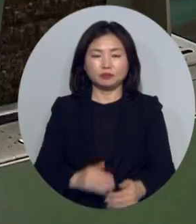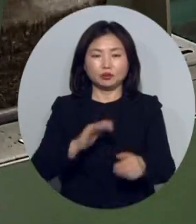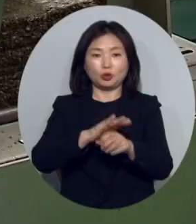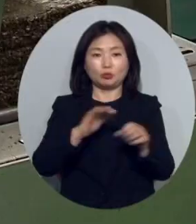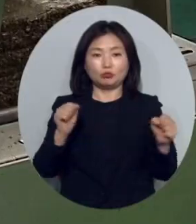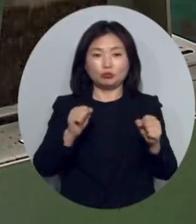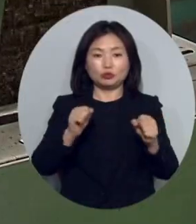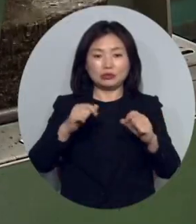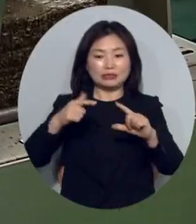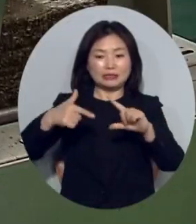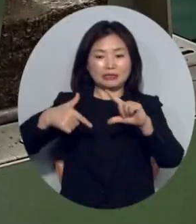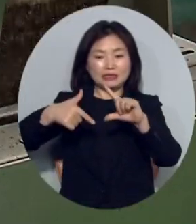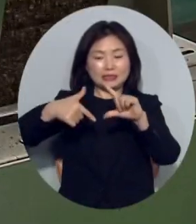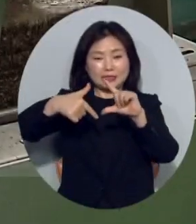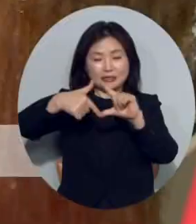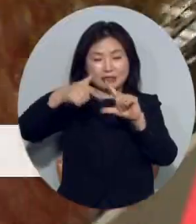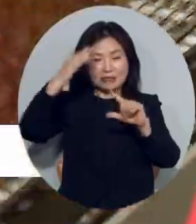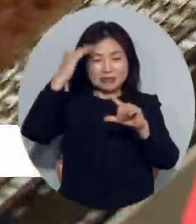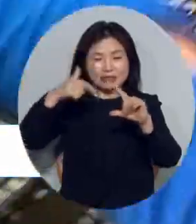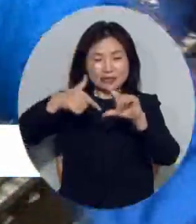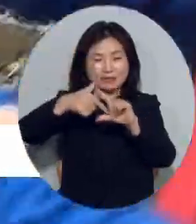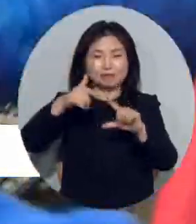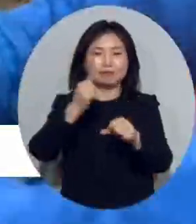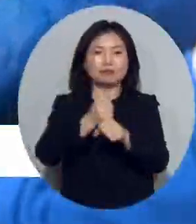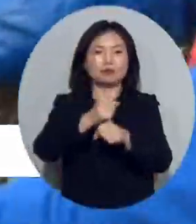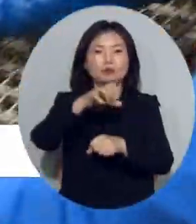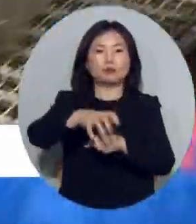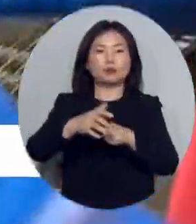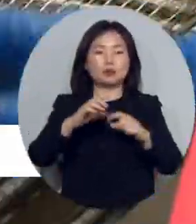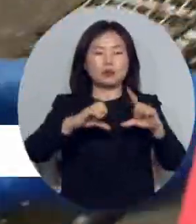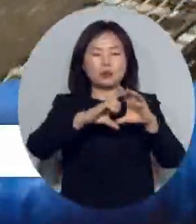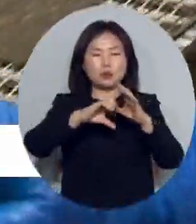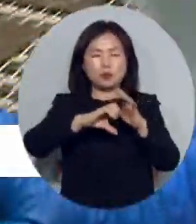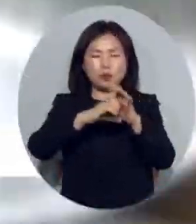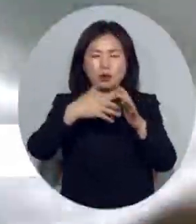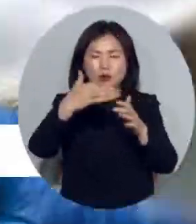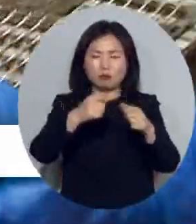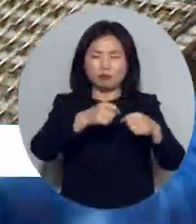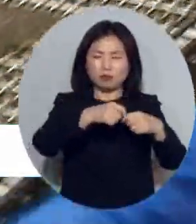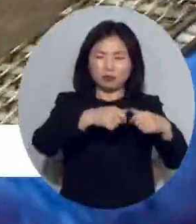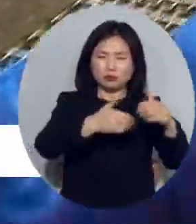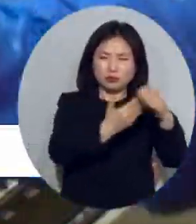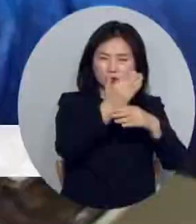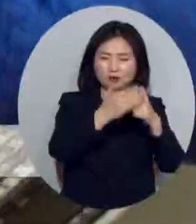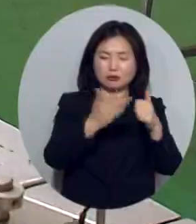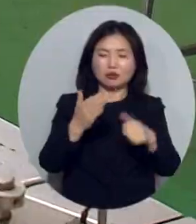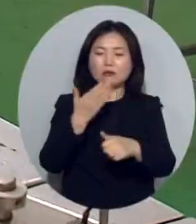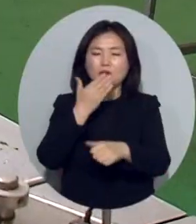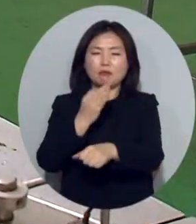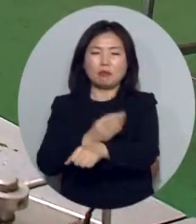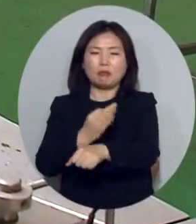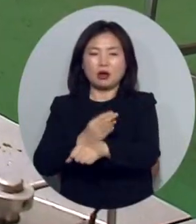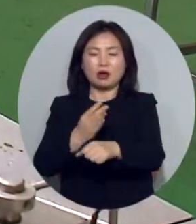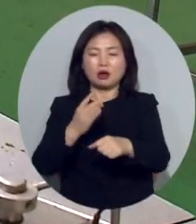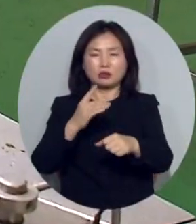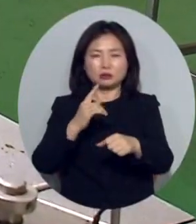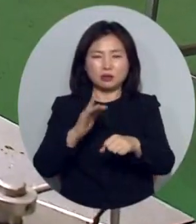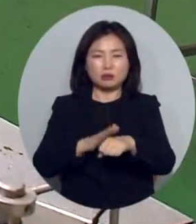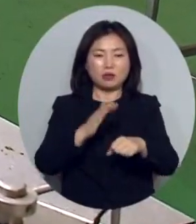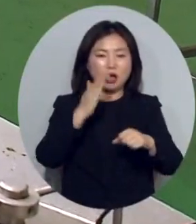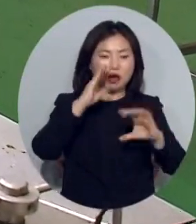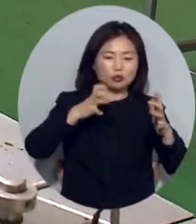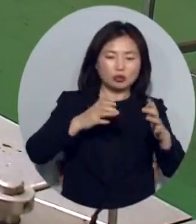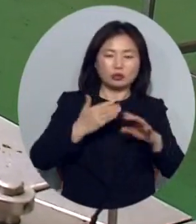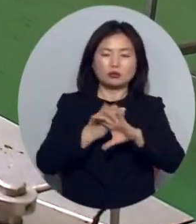경북의 한 조미김 가공 공장입니다. 코로나19로 간편식 수요가 늘면서 국내를 비롯해 해외에서도